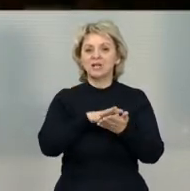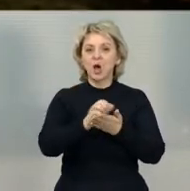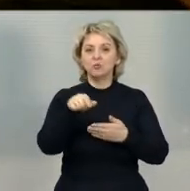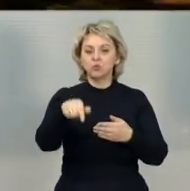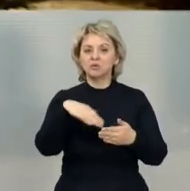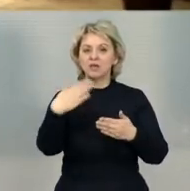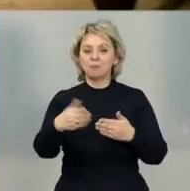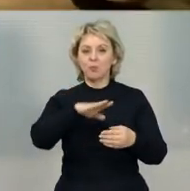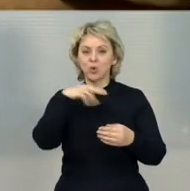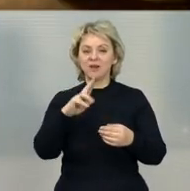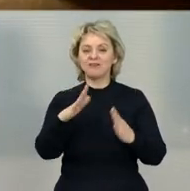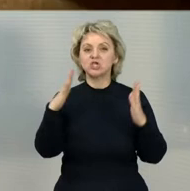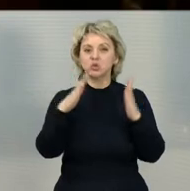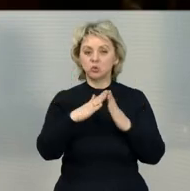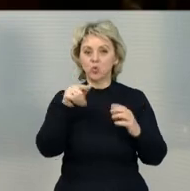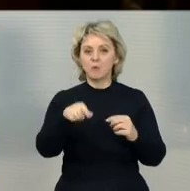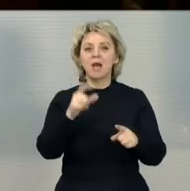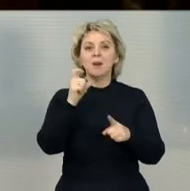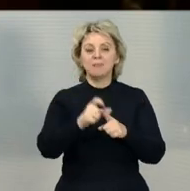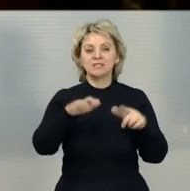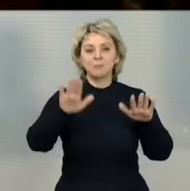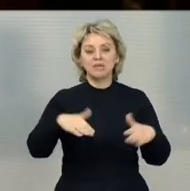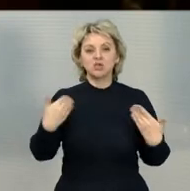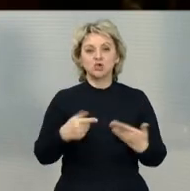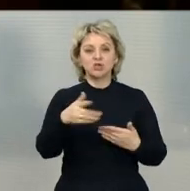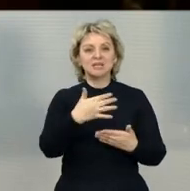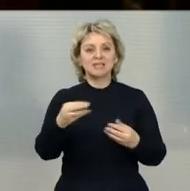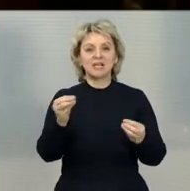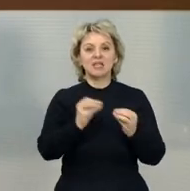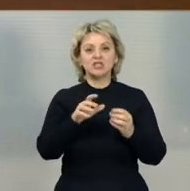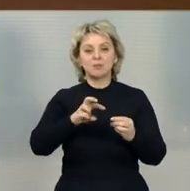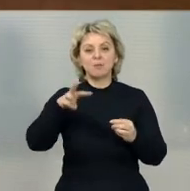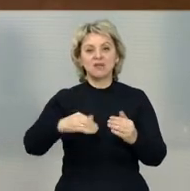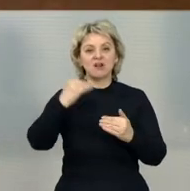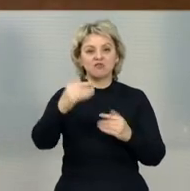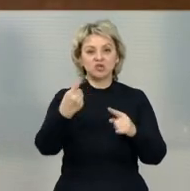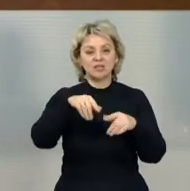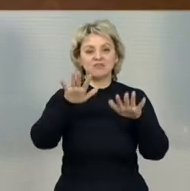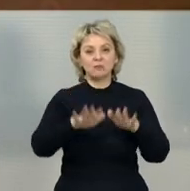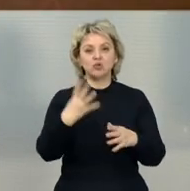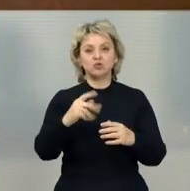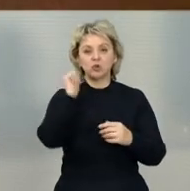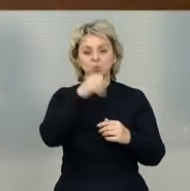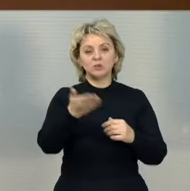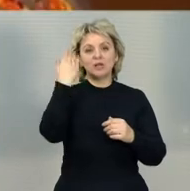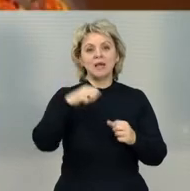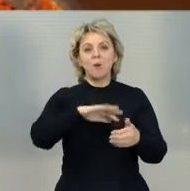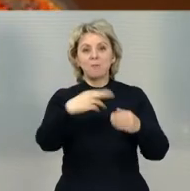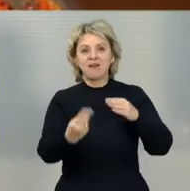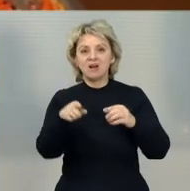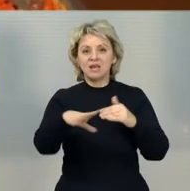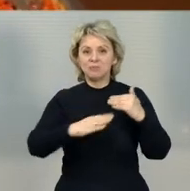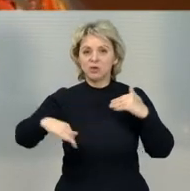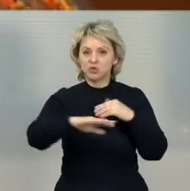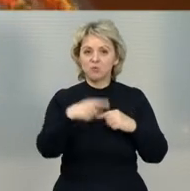прямо напротив многоквартирного дома. По словам местных жителей, в нескольких десятках метров выше этого места 4 года назад провалился под